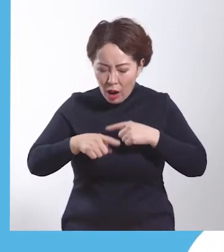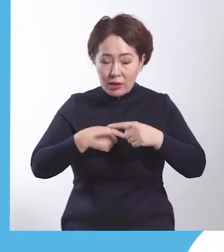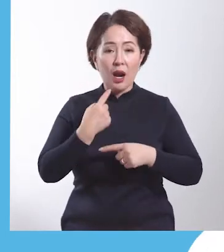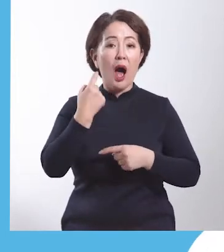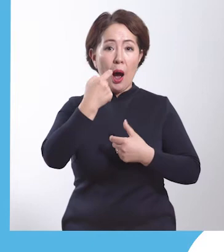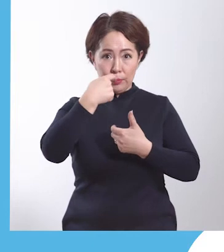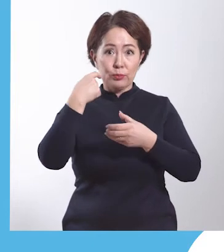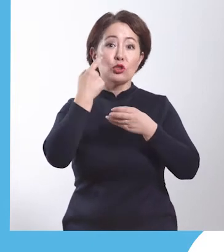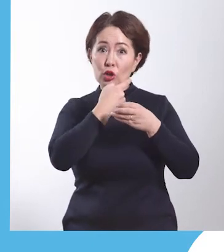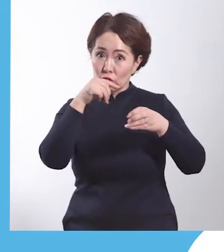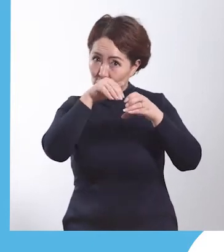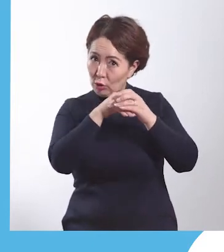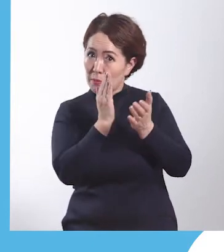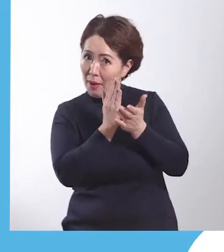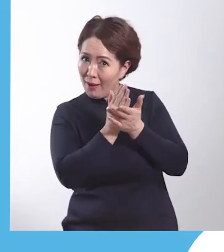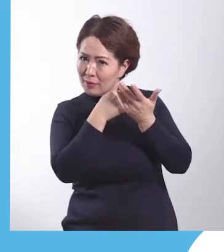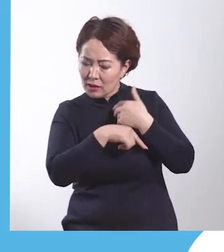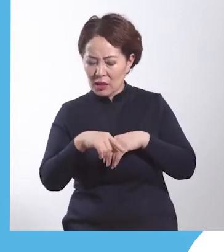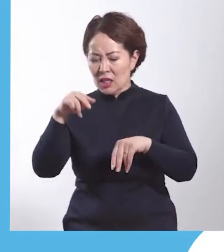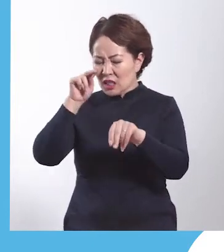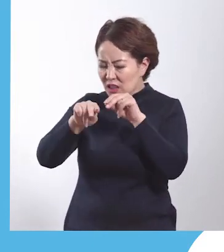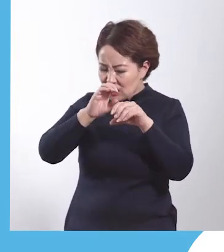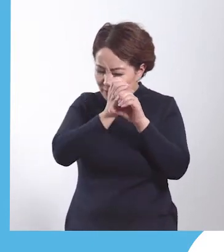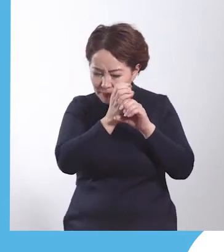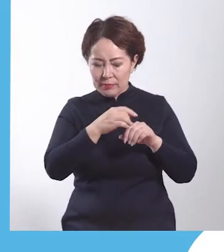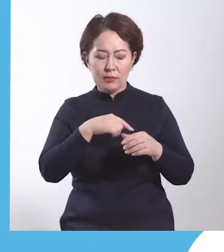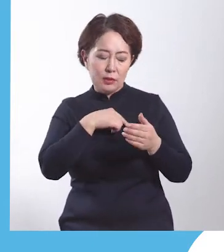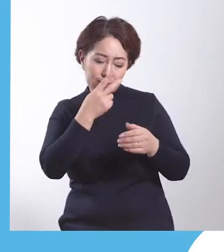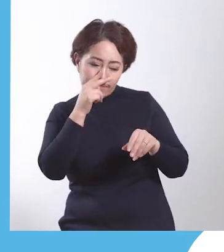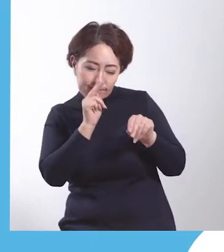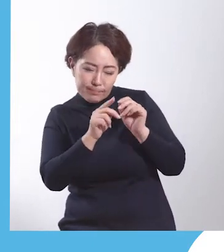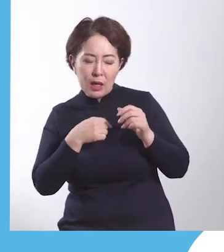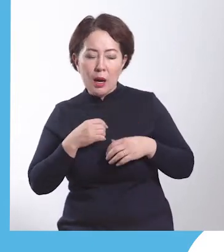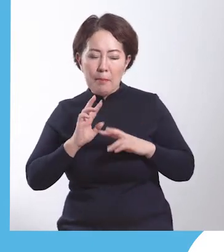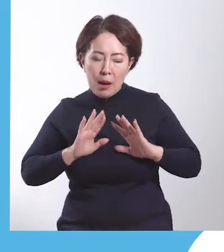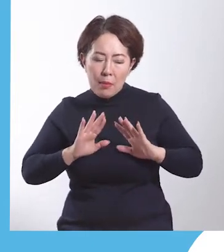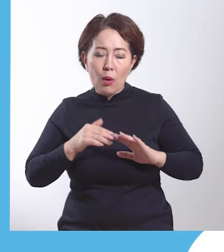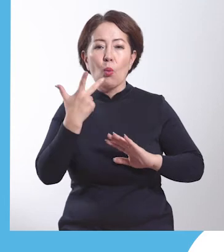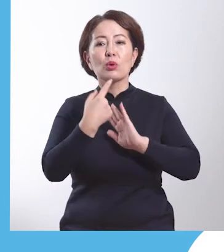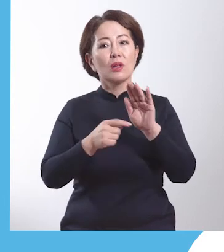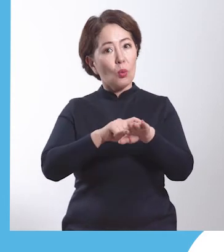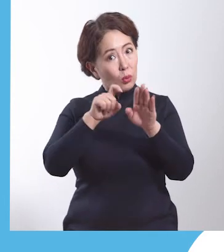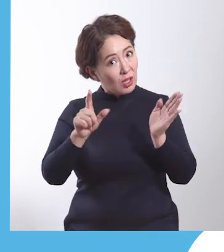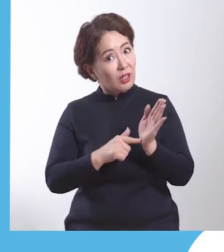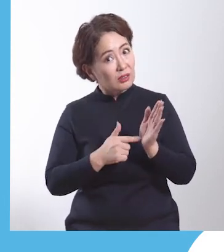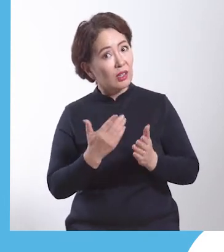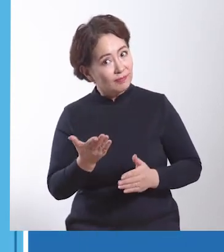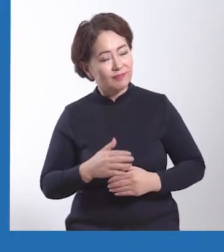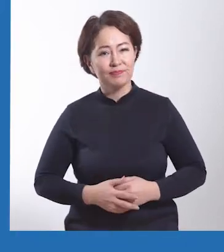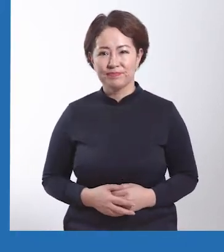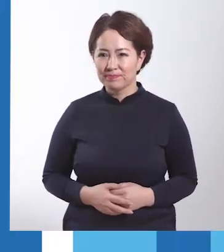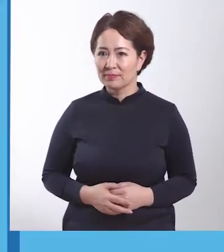хөндийд ч агуулгадж байдаг. Таны бие махбодод шинжилгээгээр эсрэг бие илрэх хүртэл 3 сар хүртэлх хугацаа шаардлагатай